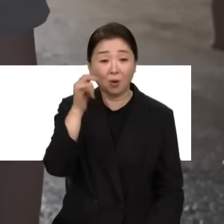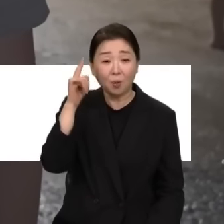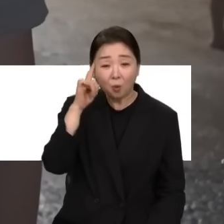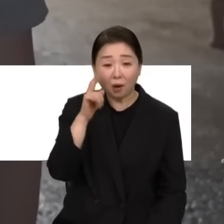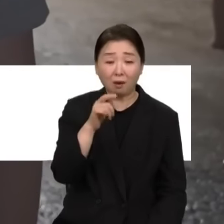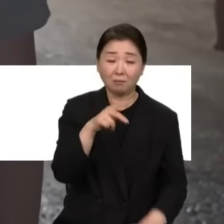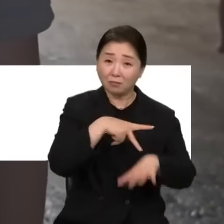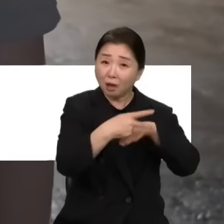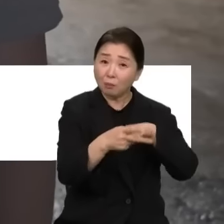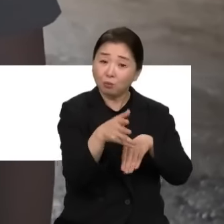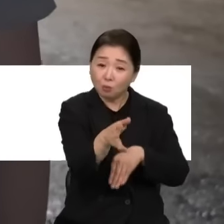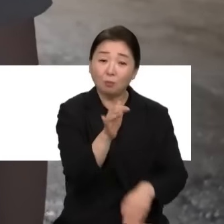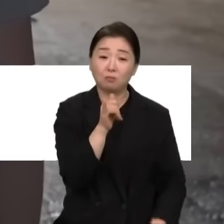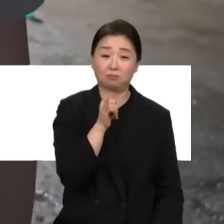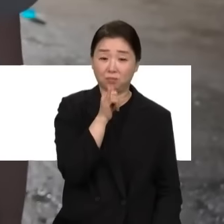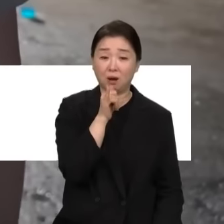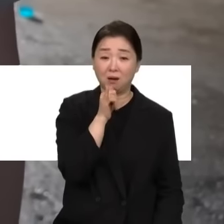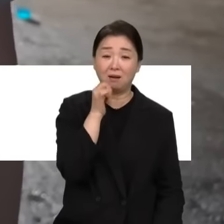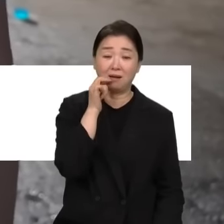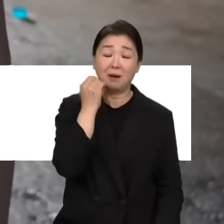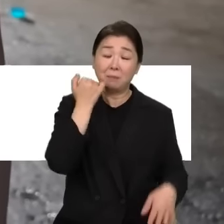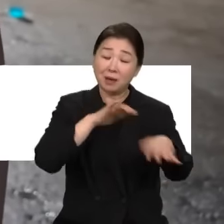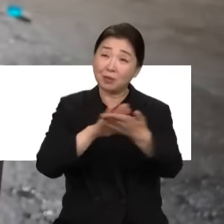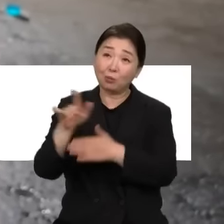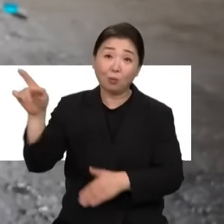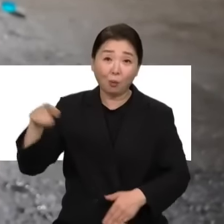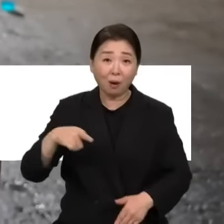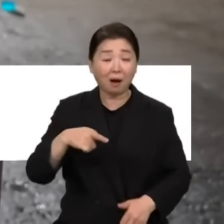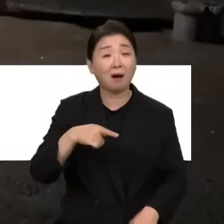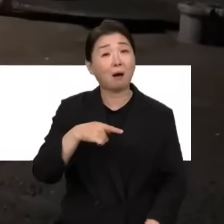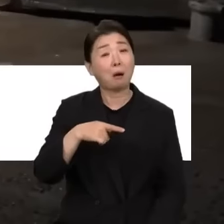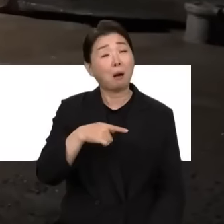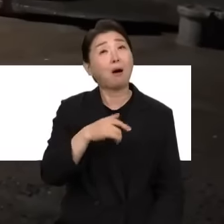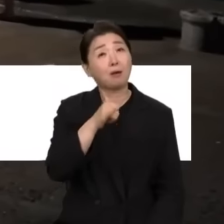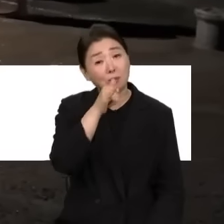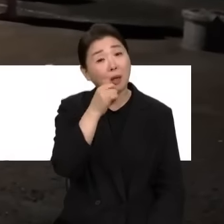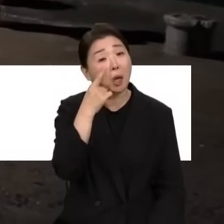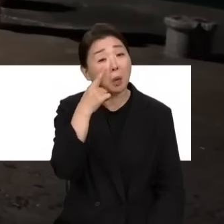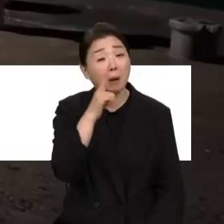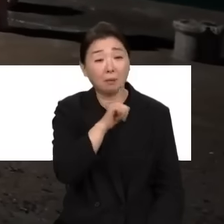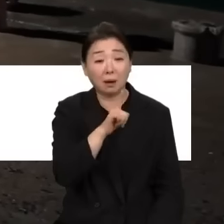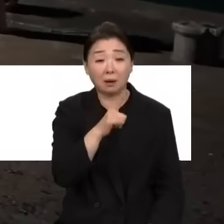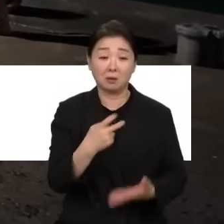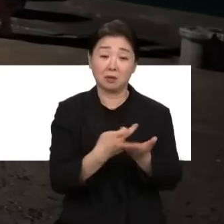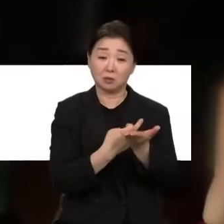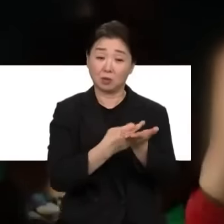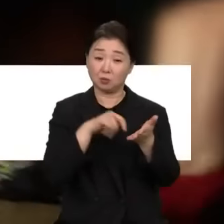있고 그냥 되게 바다 놀러 왔으니까 하시는 분들도 있고 하니까 제주 도내에서